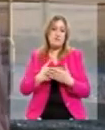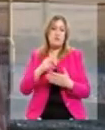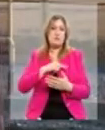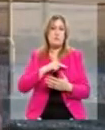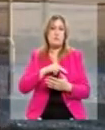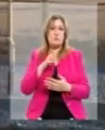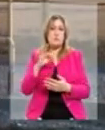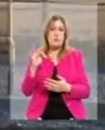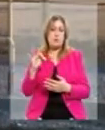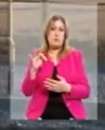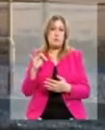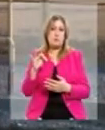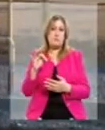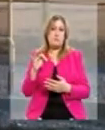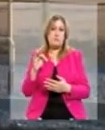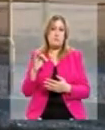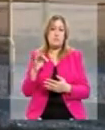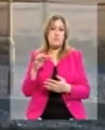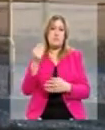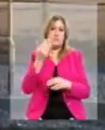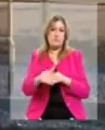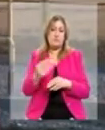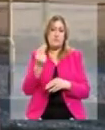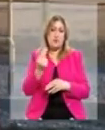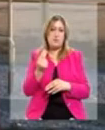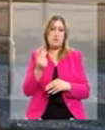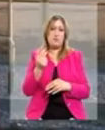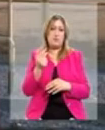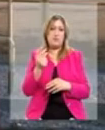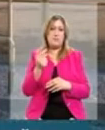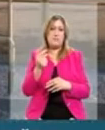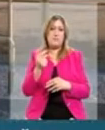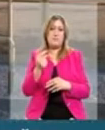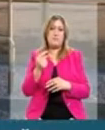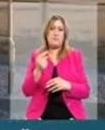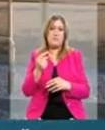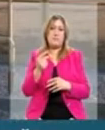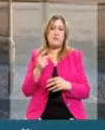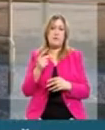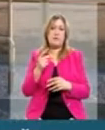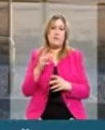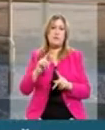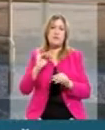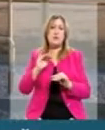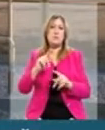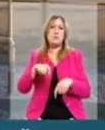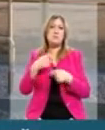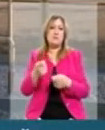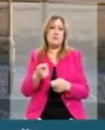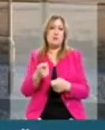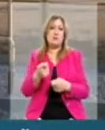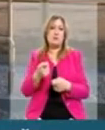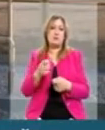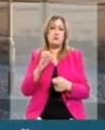бы дает людям деньги на подключение, счет заработной платы. Он труженикам предоставляет